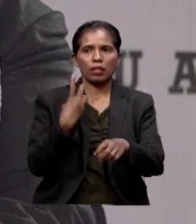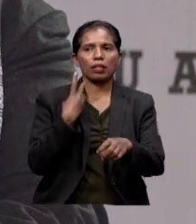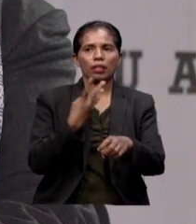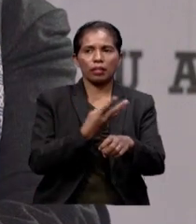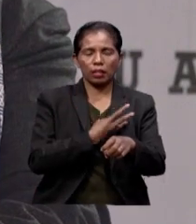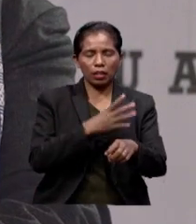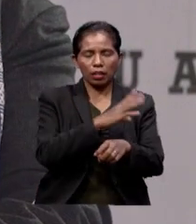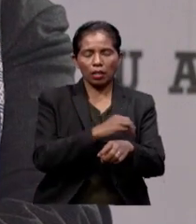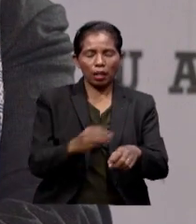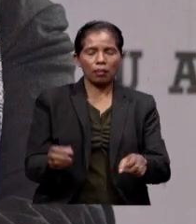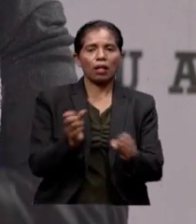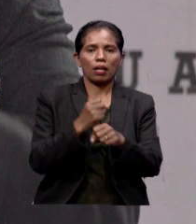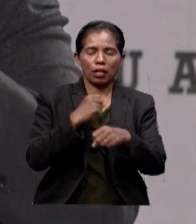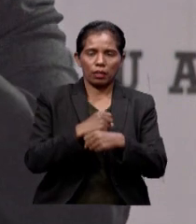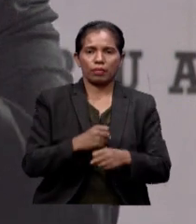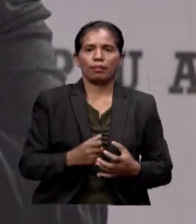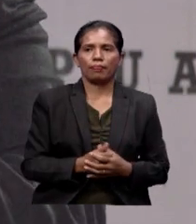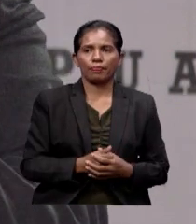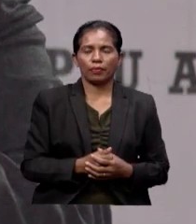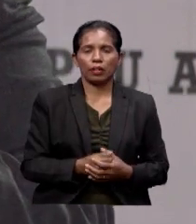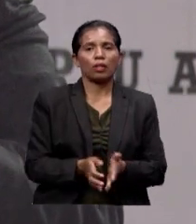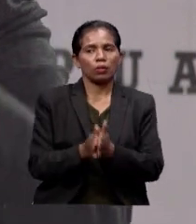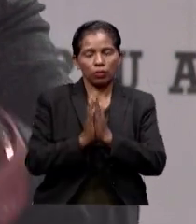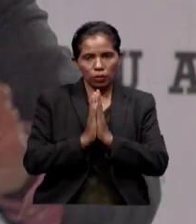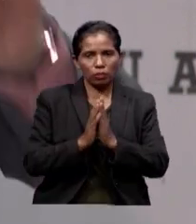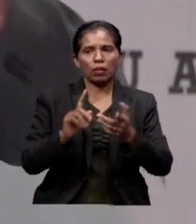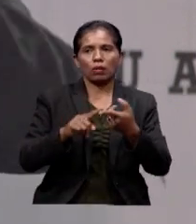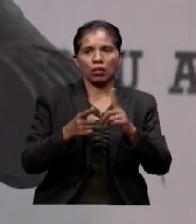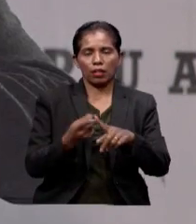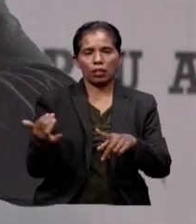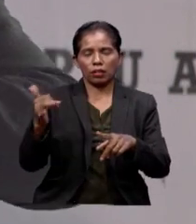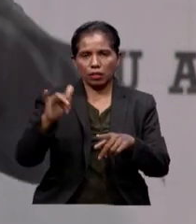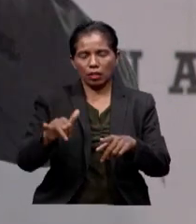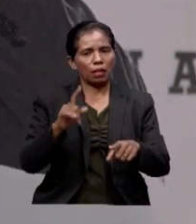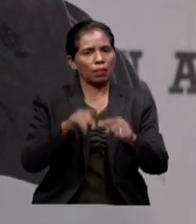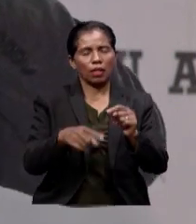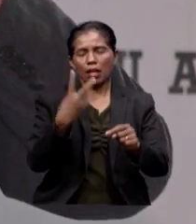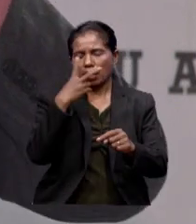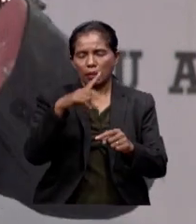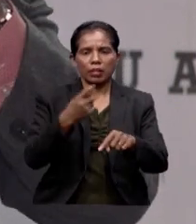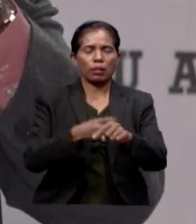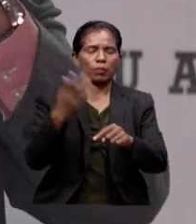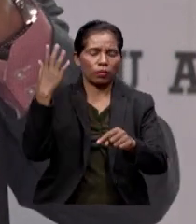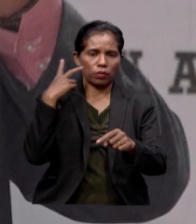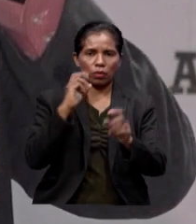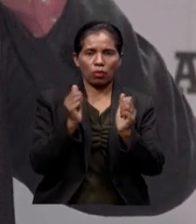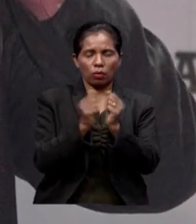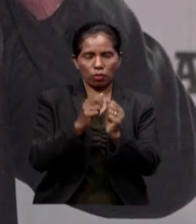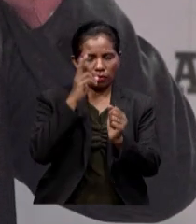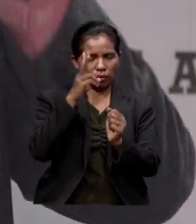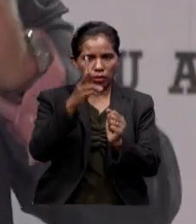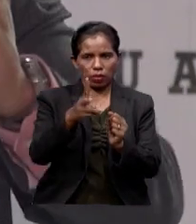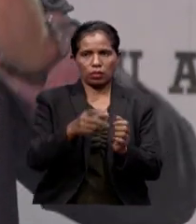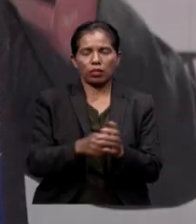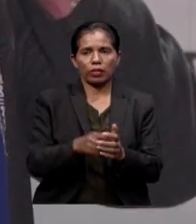ekonomi. Tane ma husu ba maluk sir, labe lahare ba buat pasar besar. Thank you no ho vizau. Ma pe hadien be